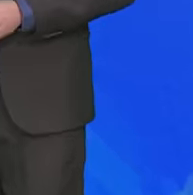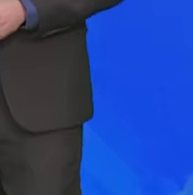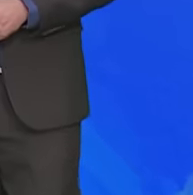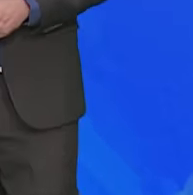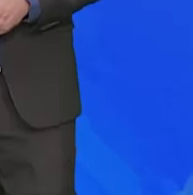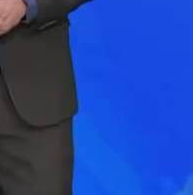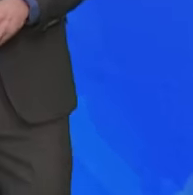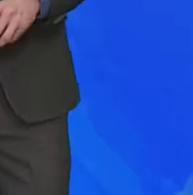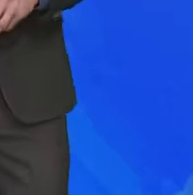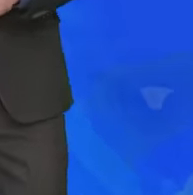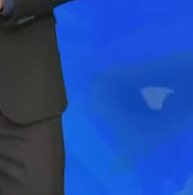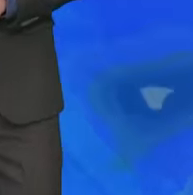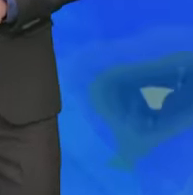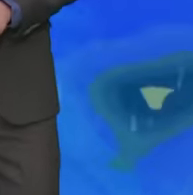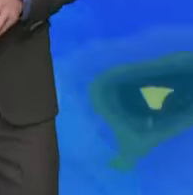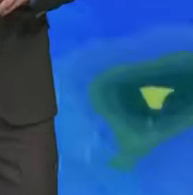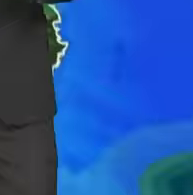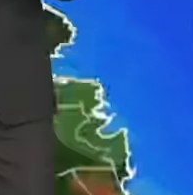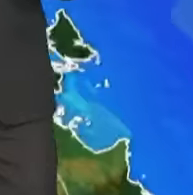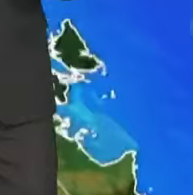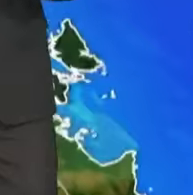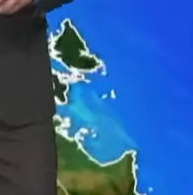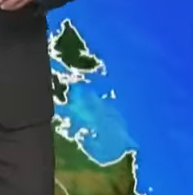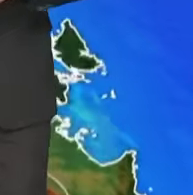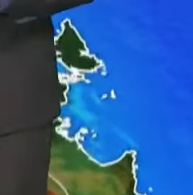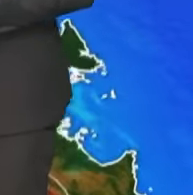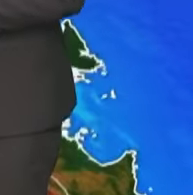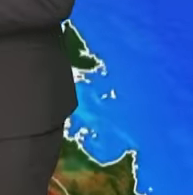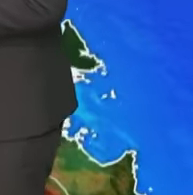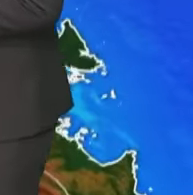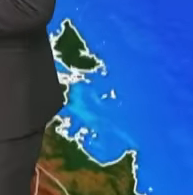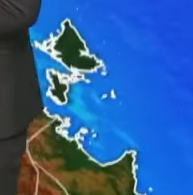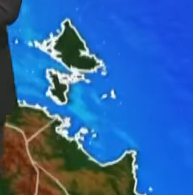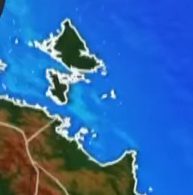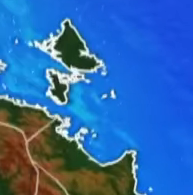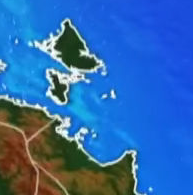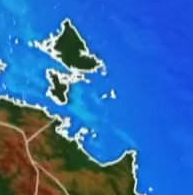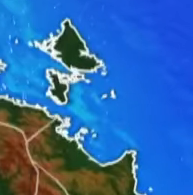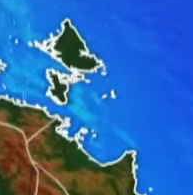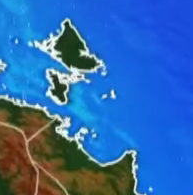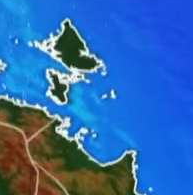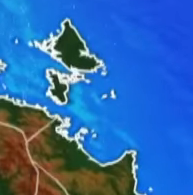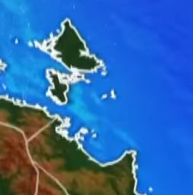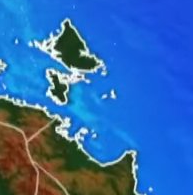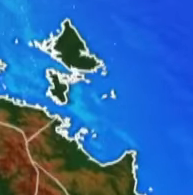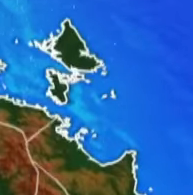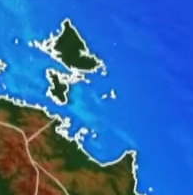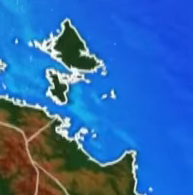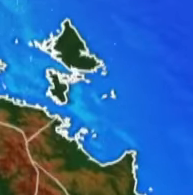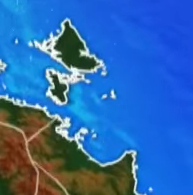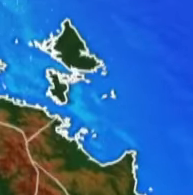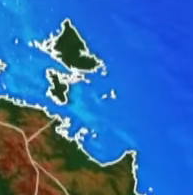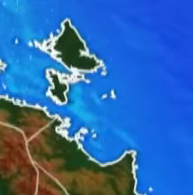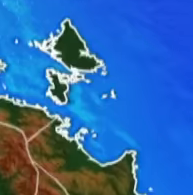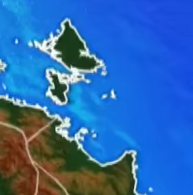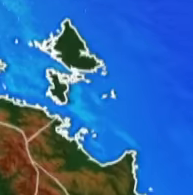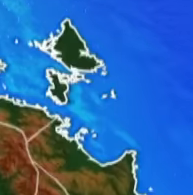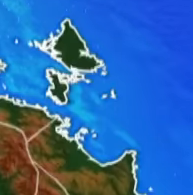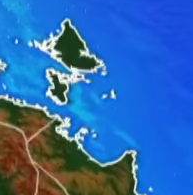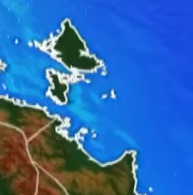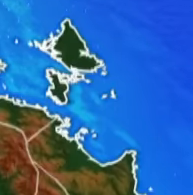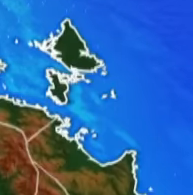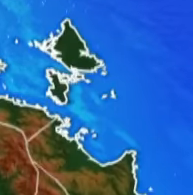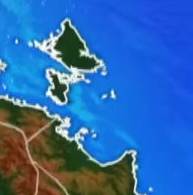pagsapit ng gabi. Sa Visayas, hanggang gabi pa rin po mababa ang tsansa ng pag-ulan o kung merong pag-ulan po, mahina at